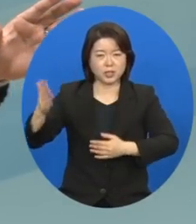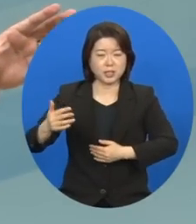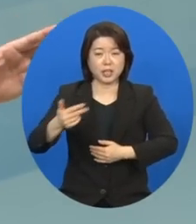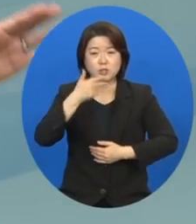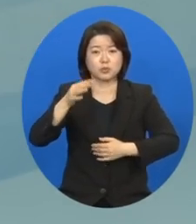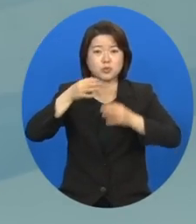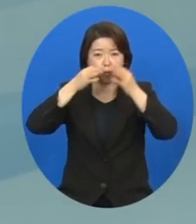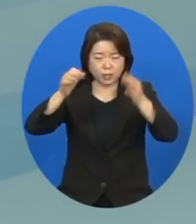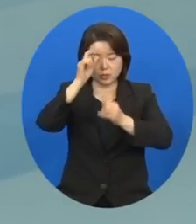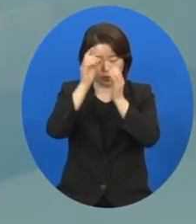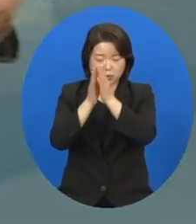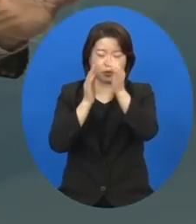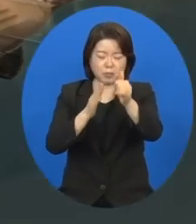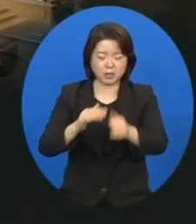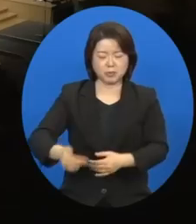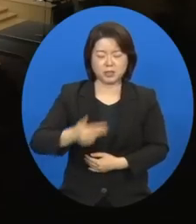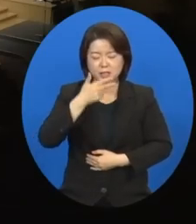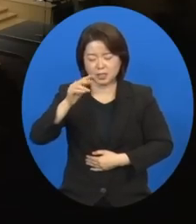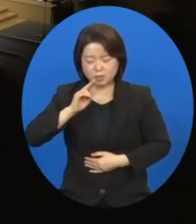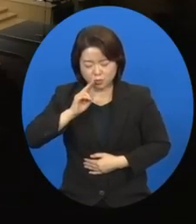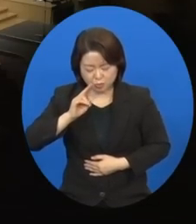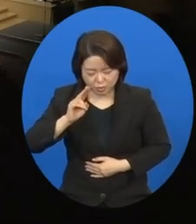주가 기도하겠습니다. 주여